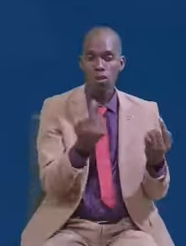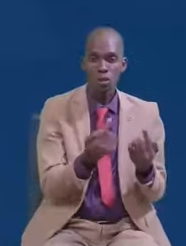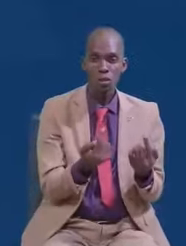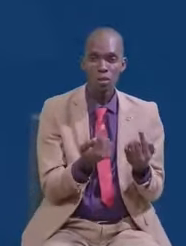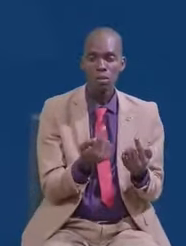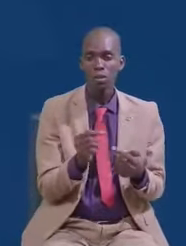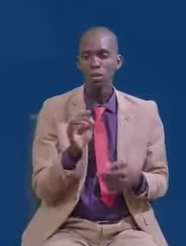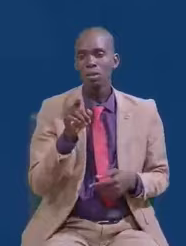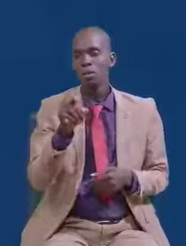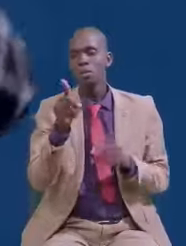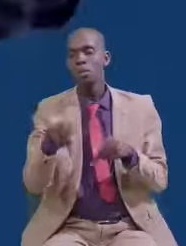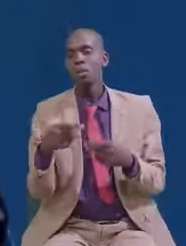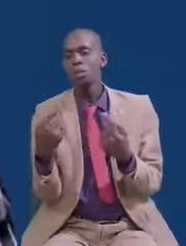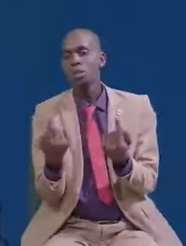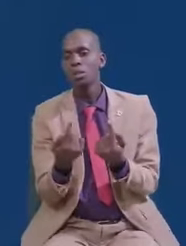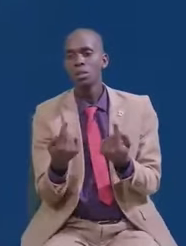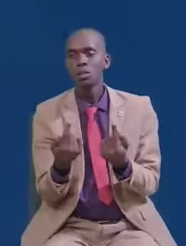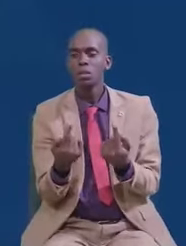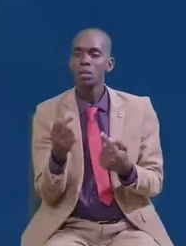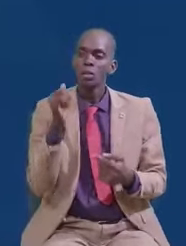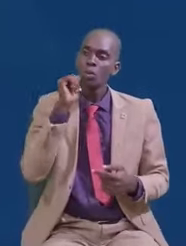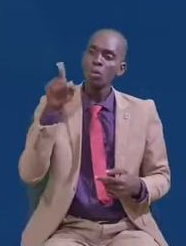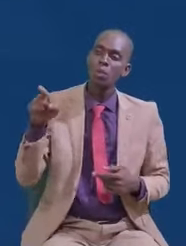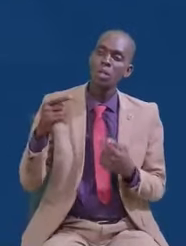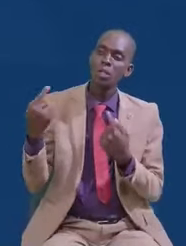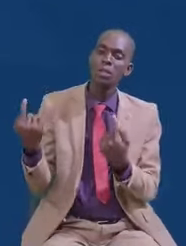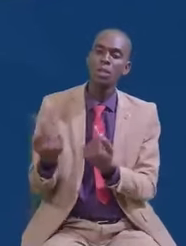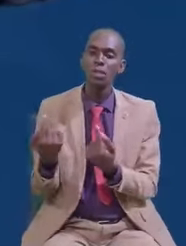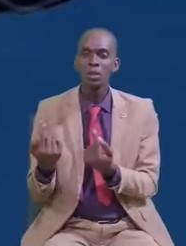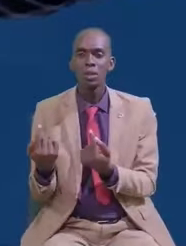cette transgression, vos transgressions là-bas,